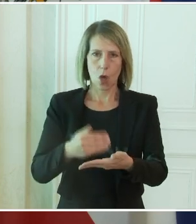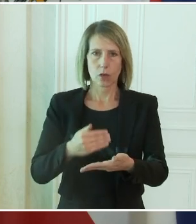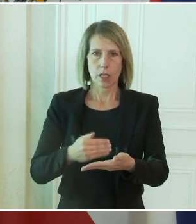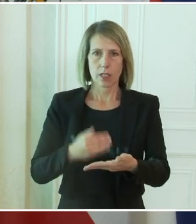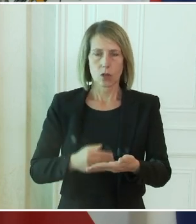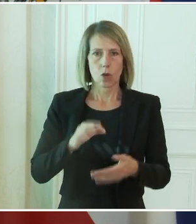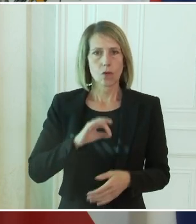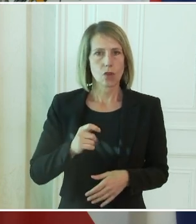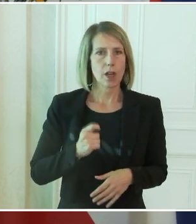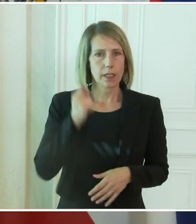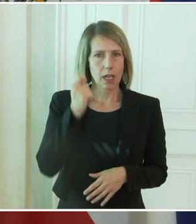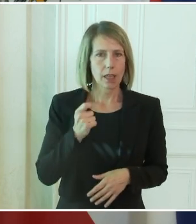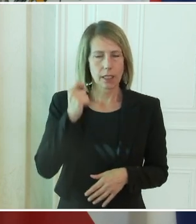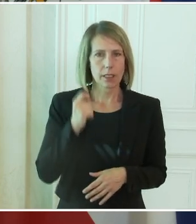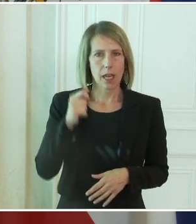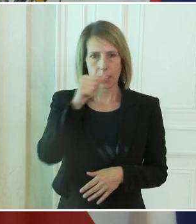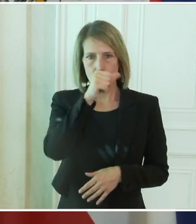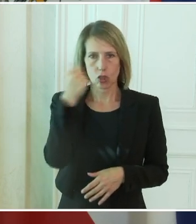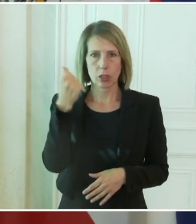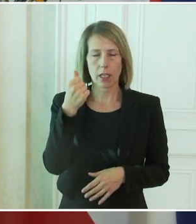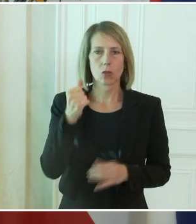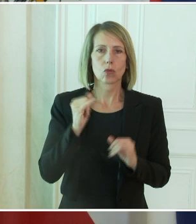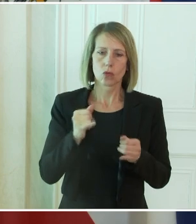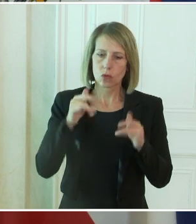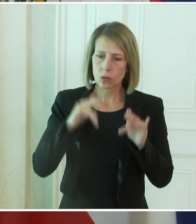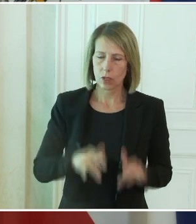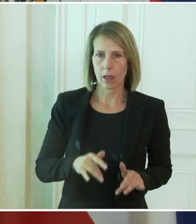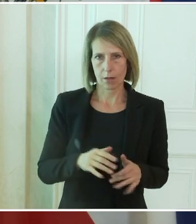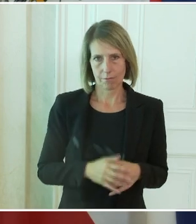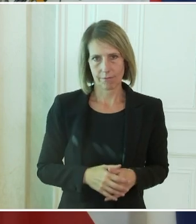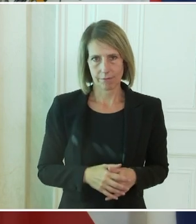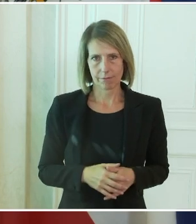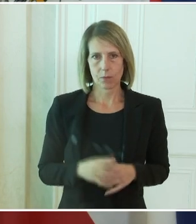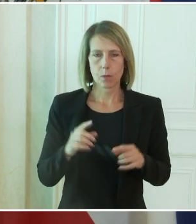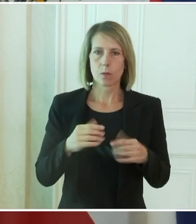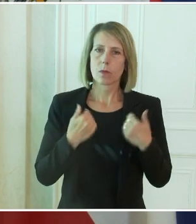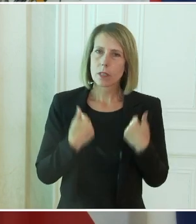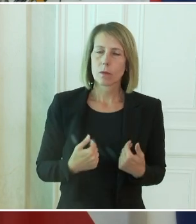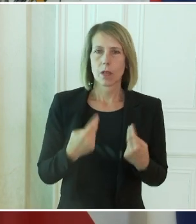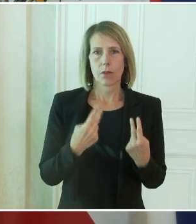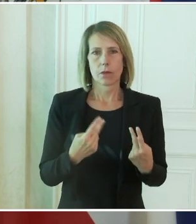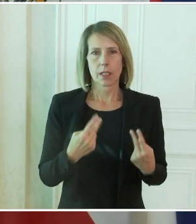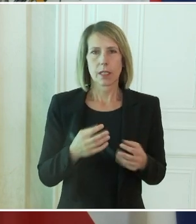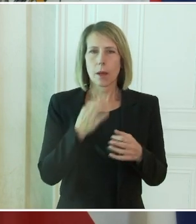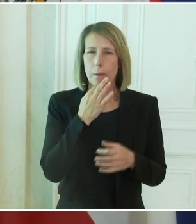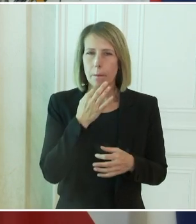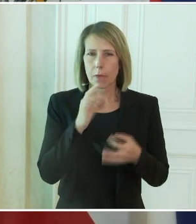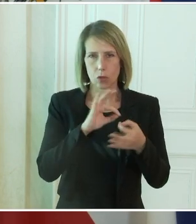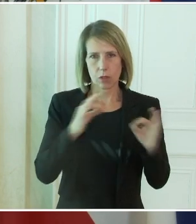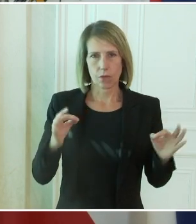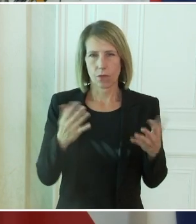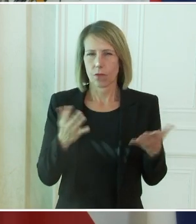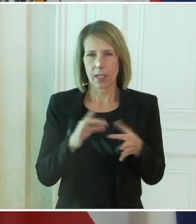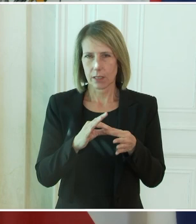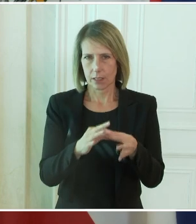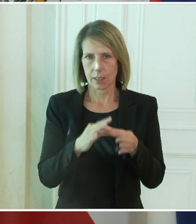einen Kandidatenstatus auch tatsächlich vorliegen. Mir ist es wichtig, hier präzise zu formulieren, worum es geht. Es geht um